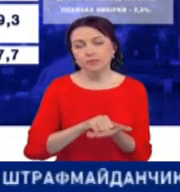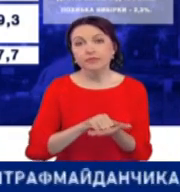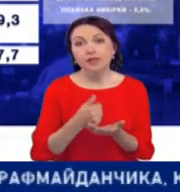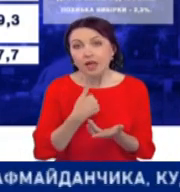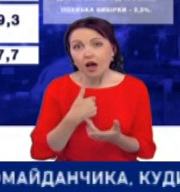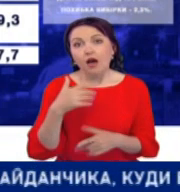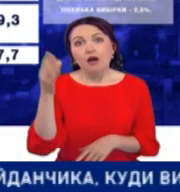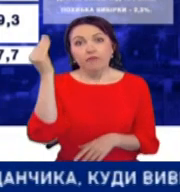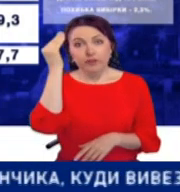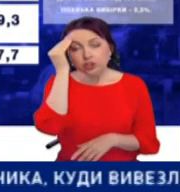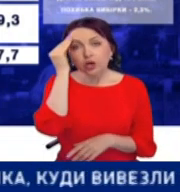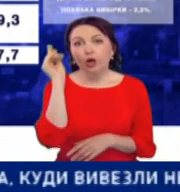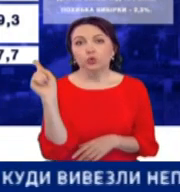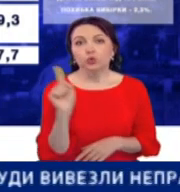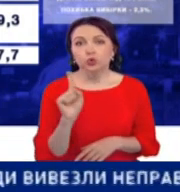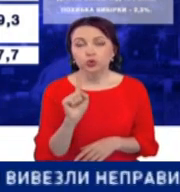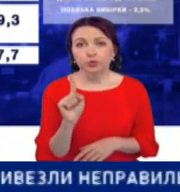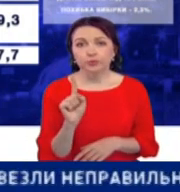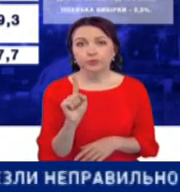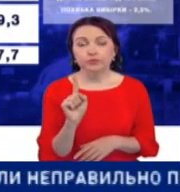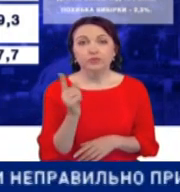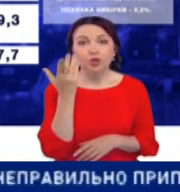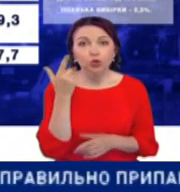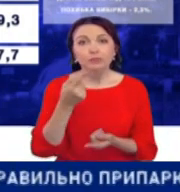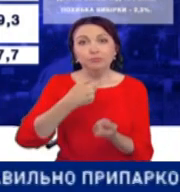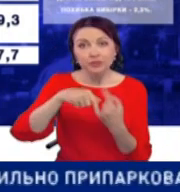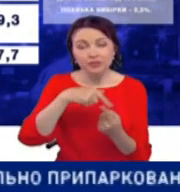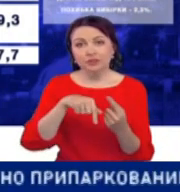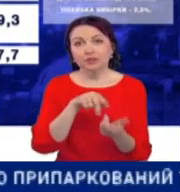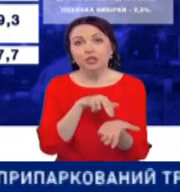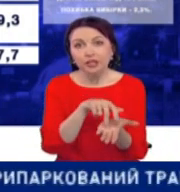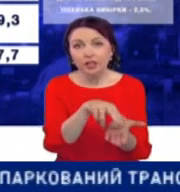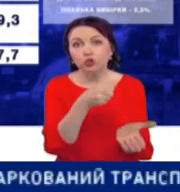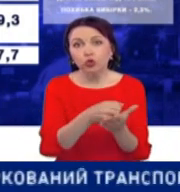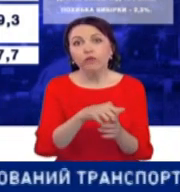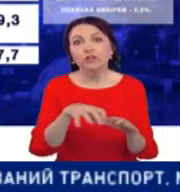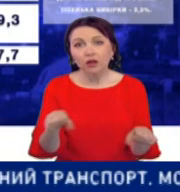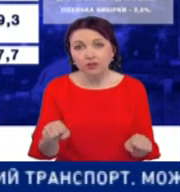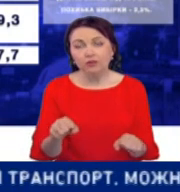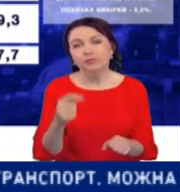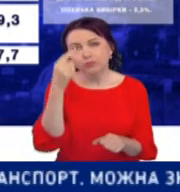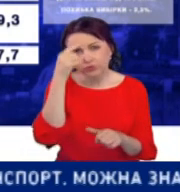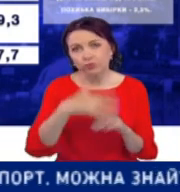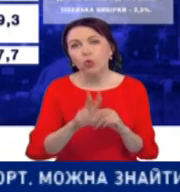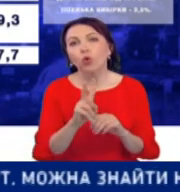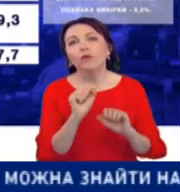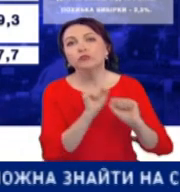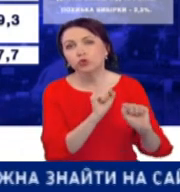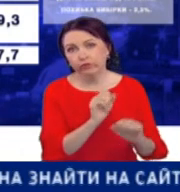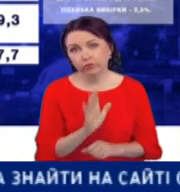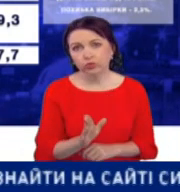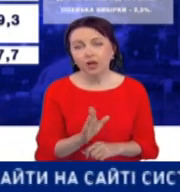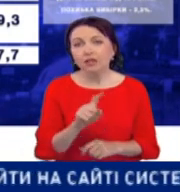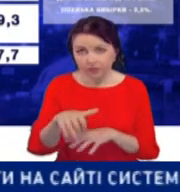Я вважаю все-таки, що коли йде бізнес до влади, то ми розуміємо, кого ці представники будуть відстоювати. Чи вони будуть за